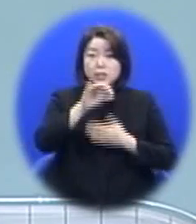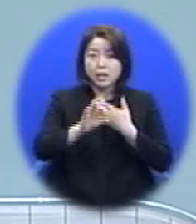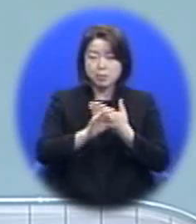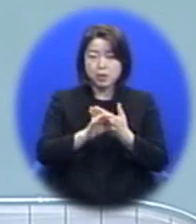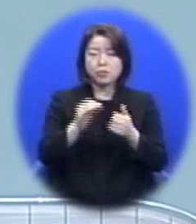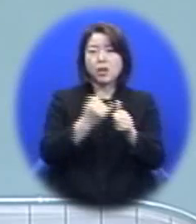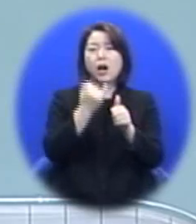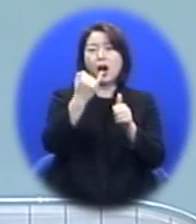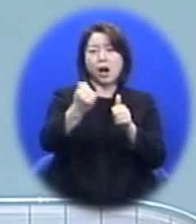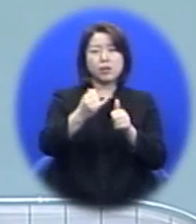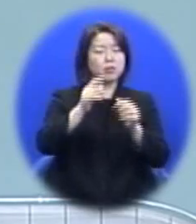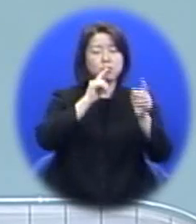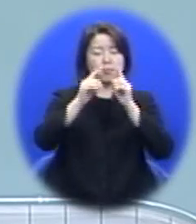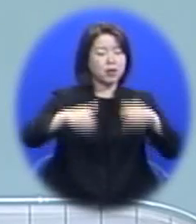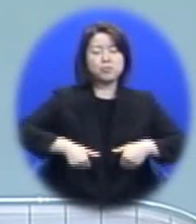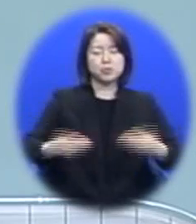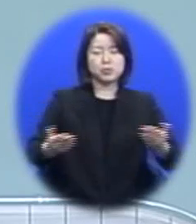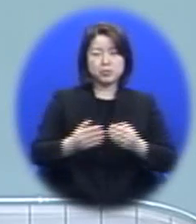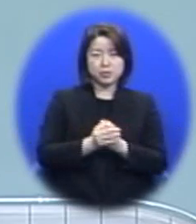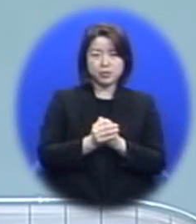아내에게는 말할 것도 없죠.